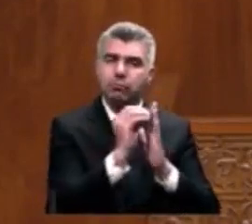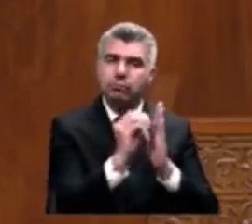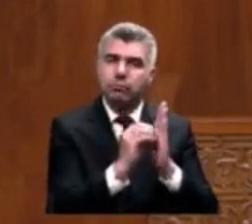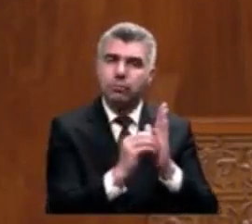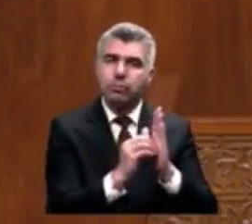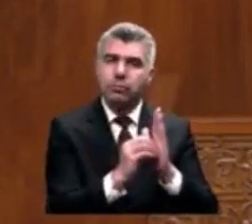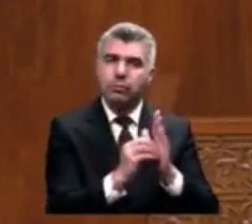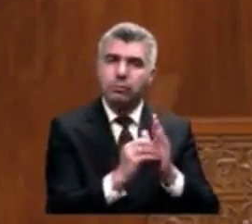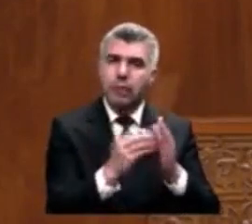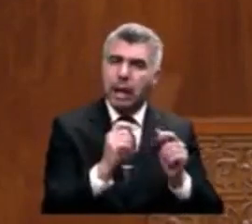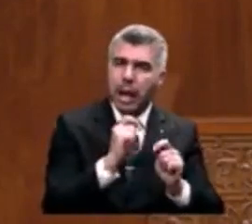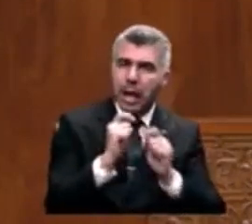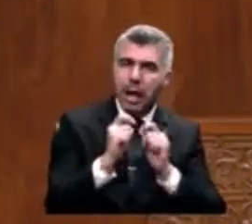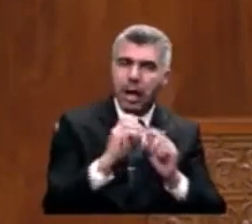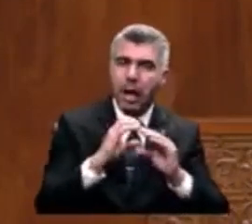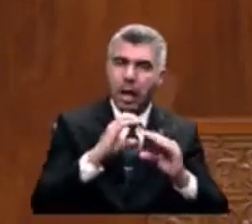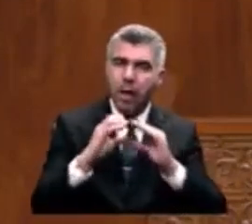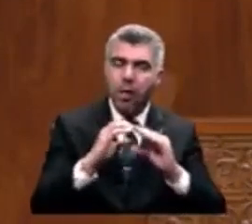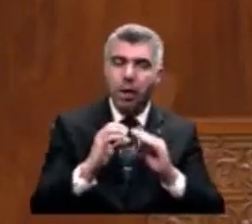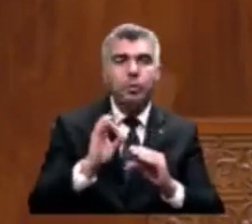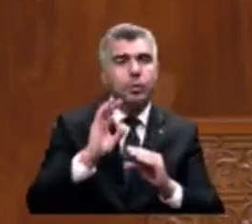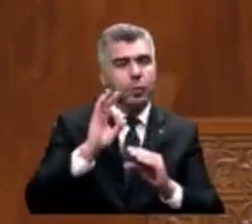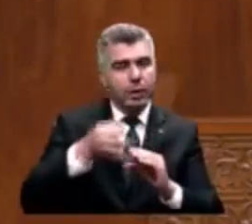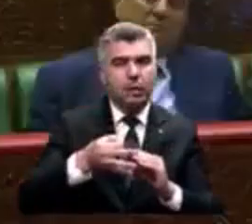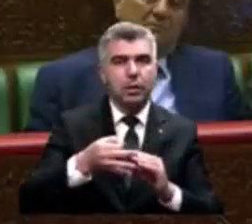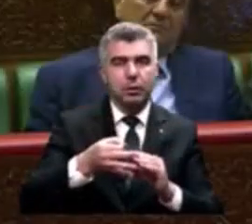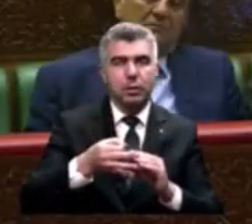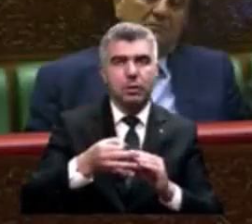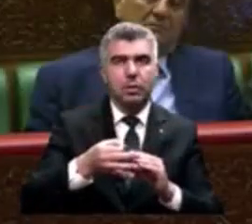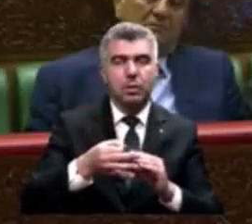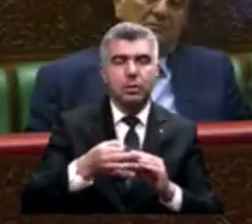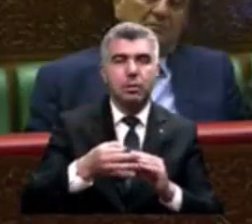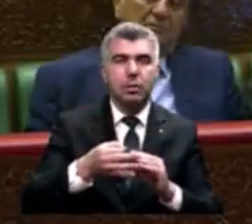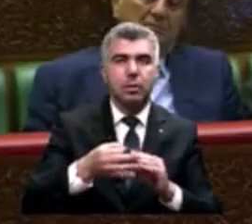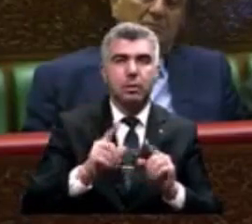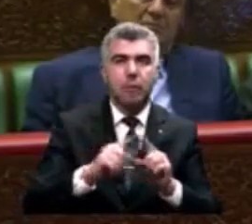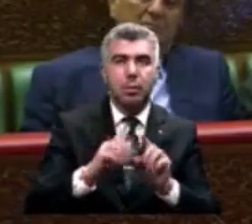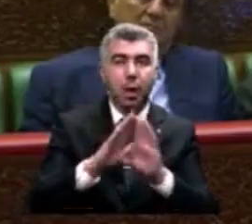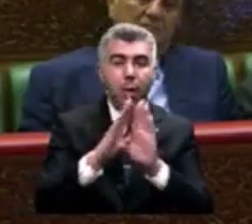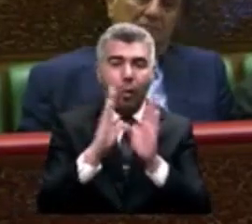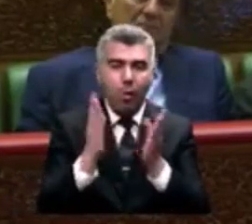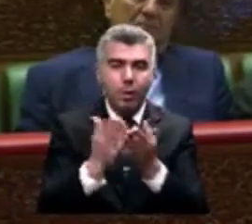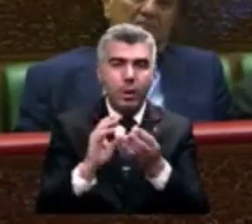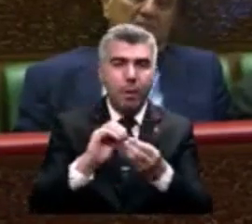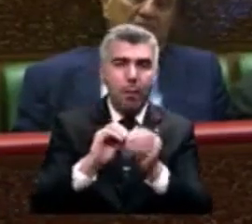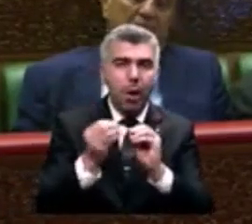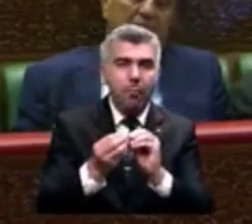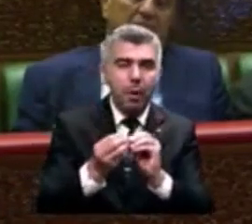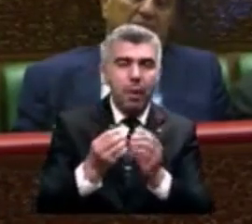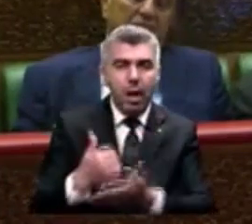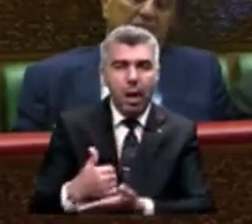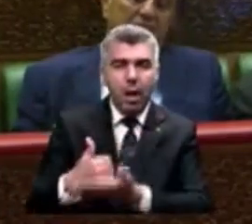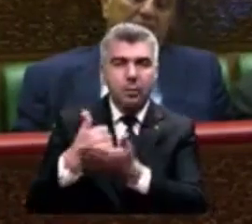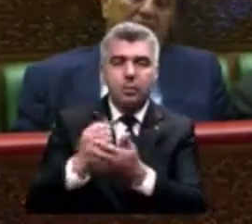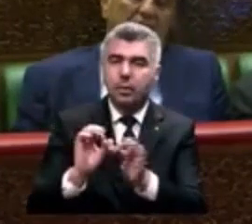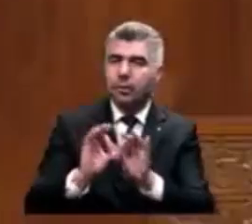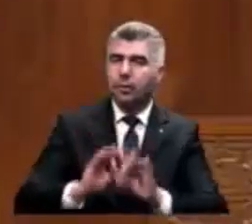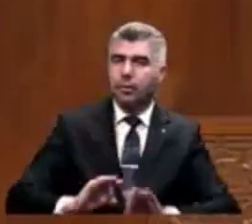لكم نعم، طبيعه الحال هذا مسار. احنا ما قلناش بان حلينا كل المشاكل، قلنا هذه